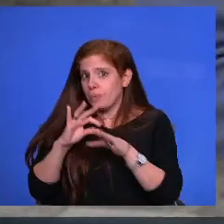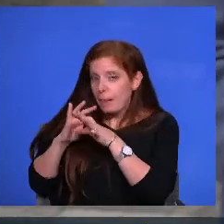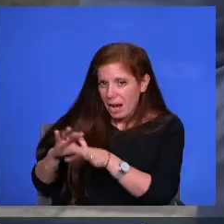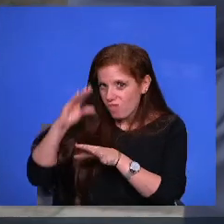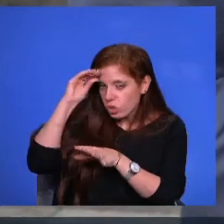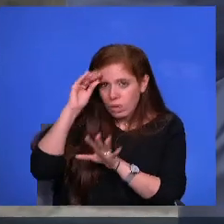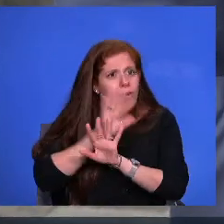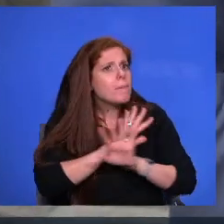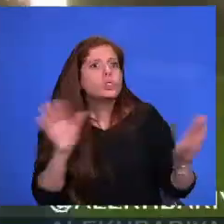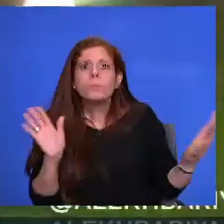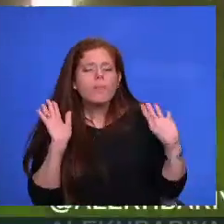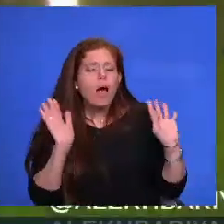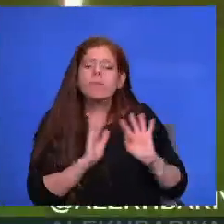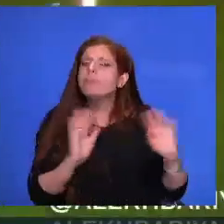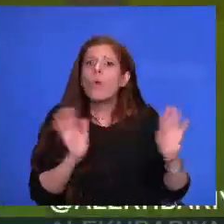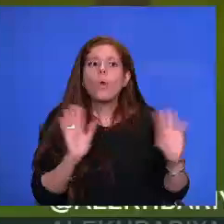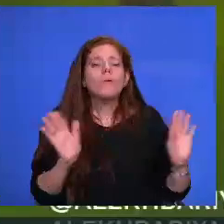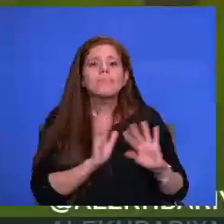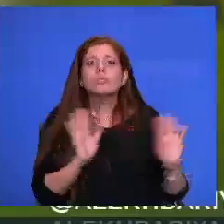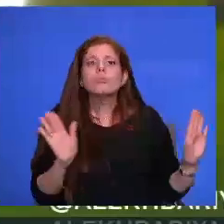משהו. לא, לא, בלי שום דבר.